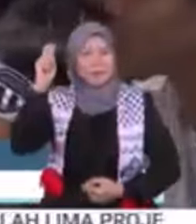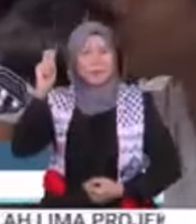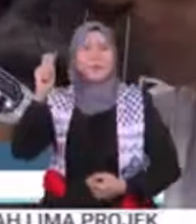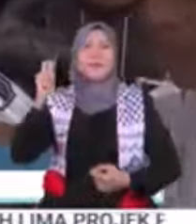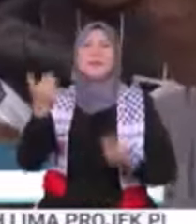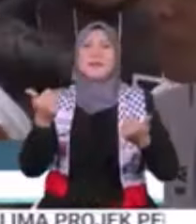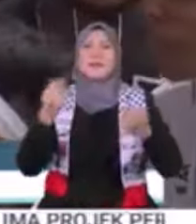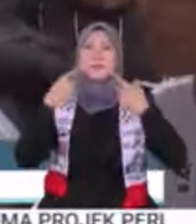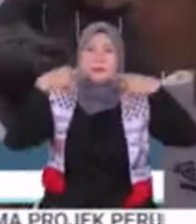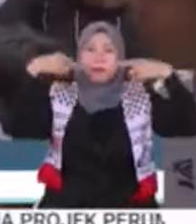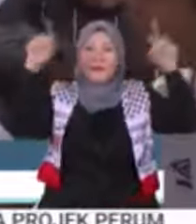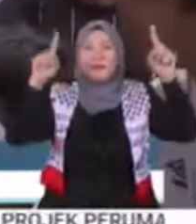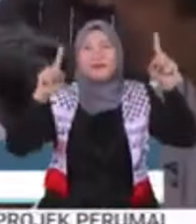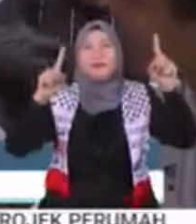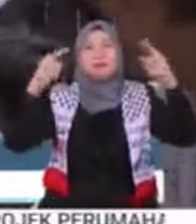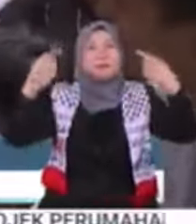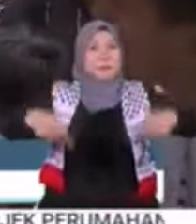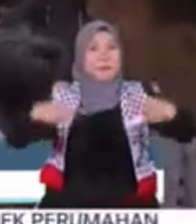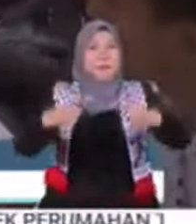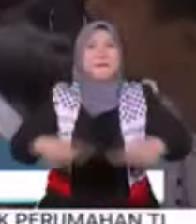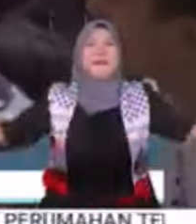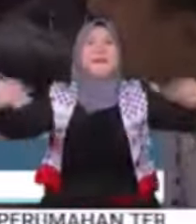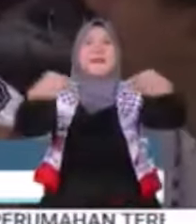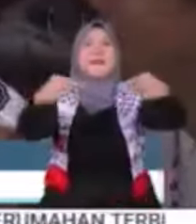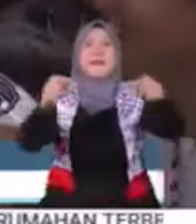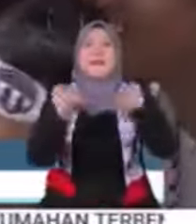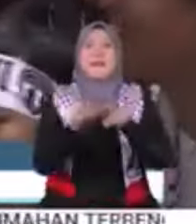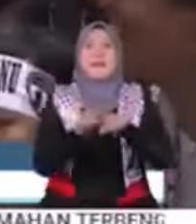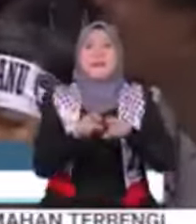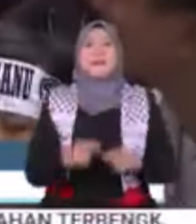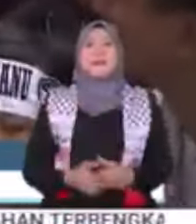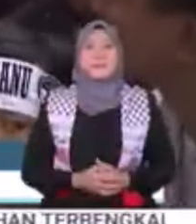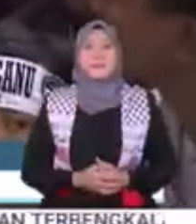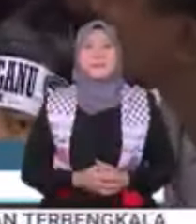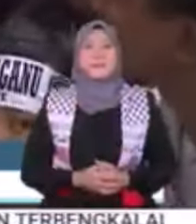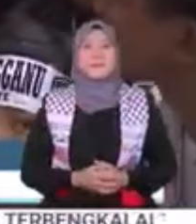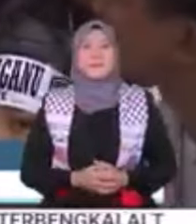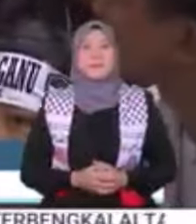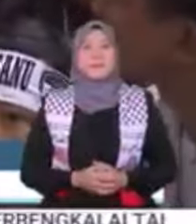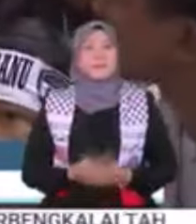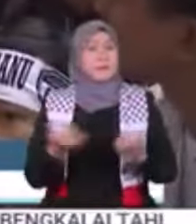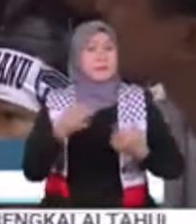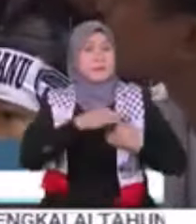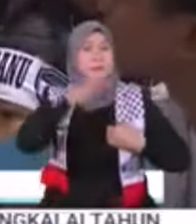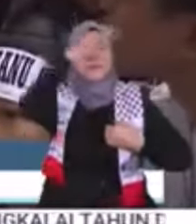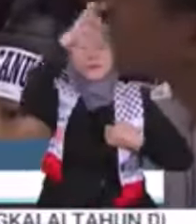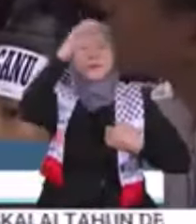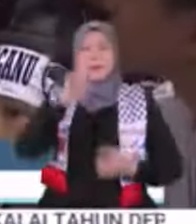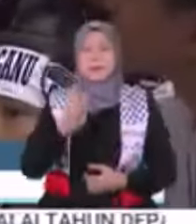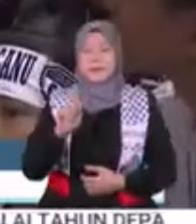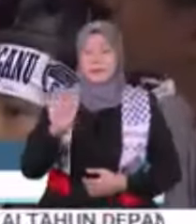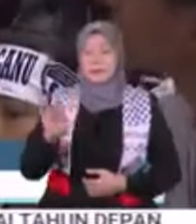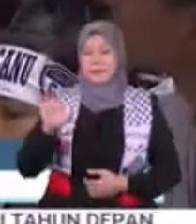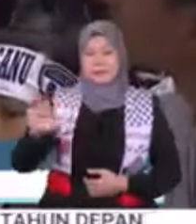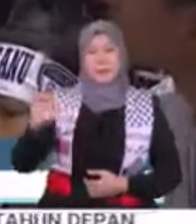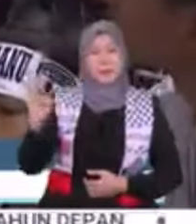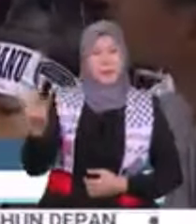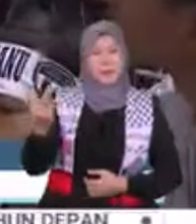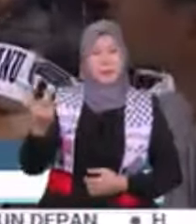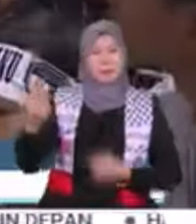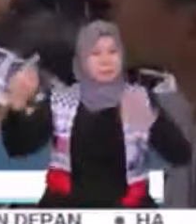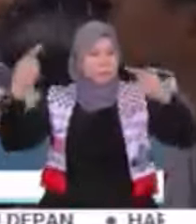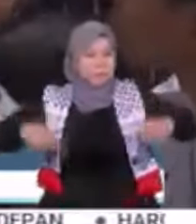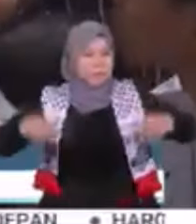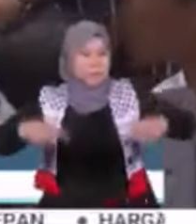berjaya masuk final. Seperti syarang ulangan lah kan. Okey. Tapi ambil semangat daripada TFC 2 yang kita telah